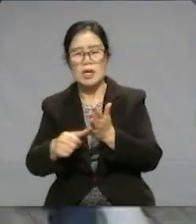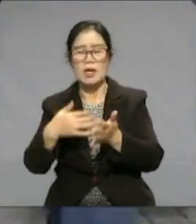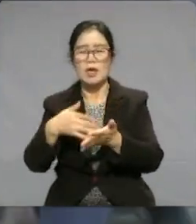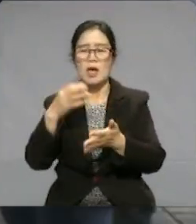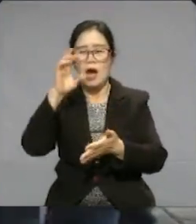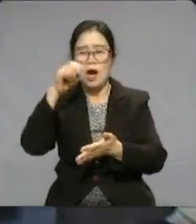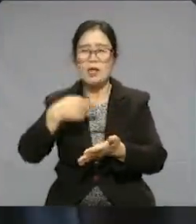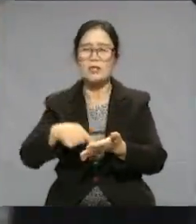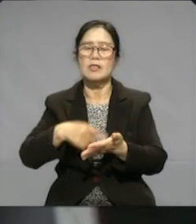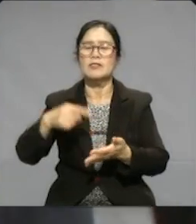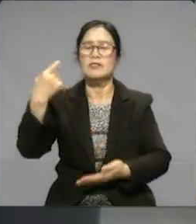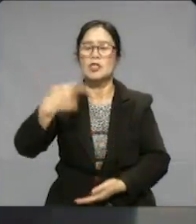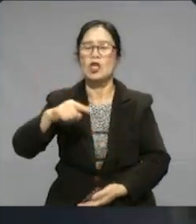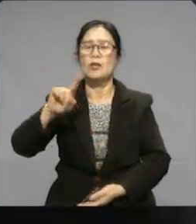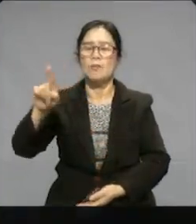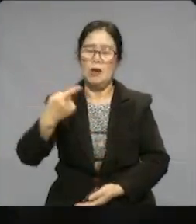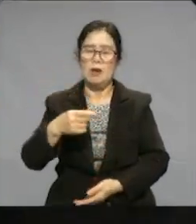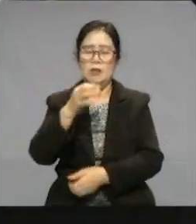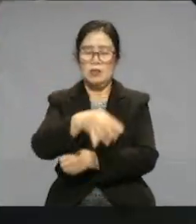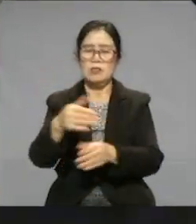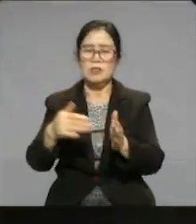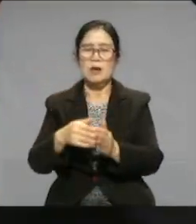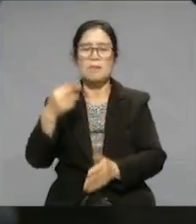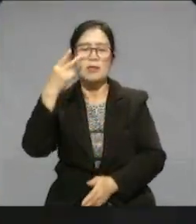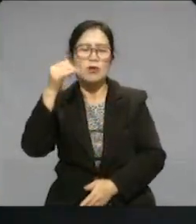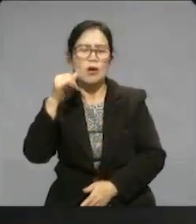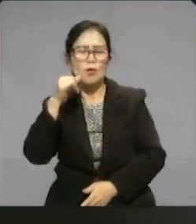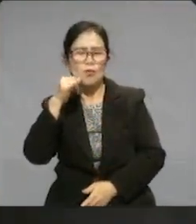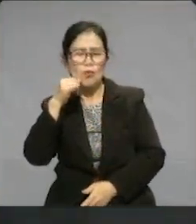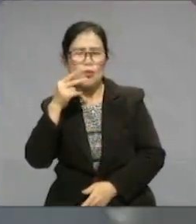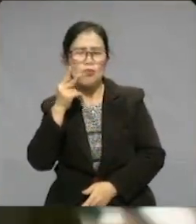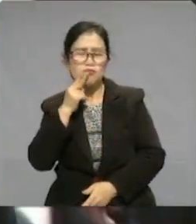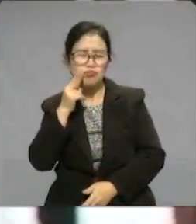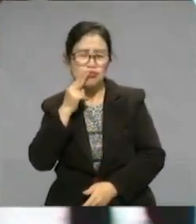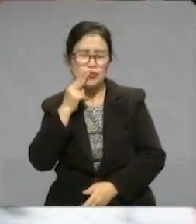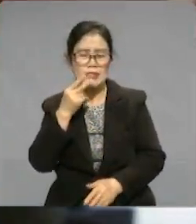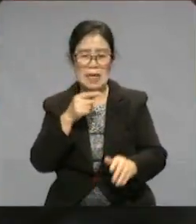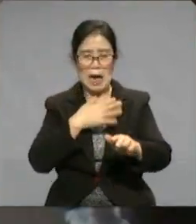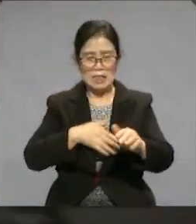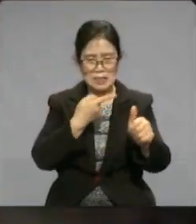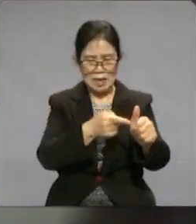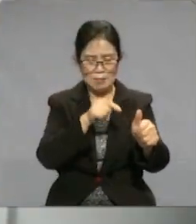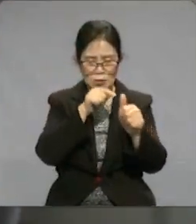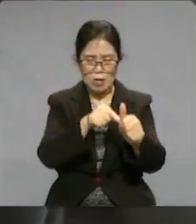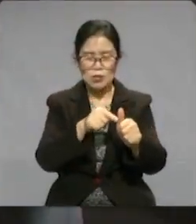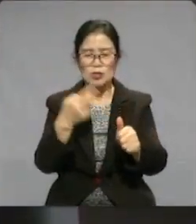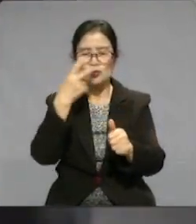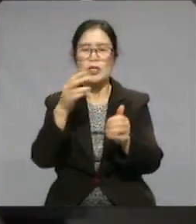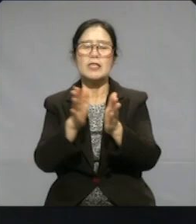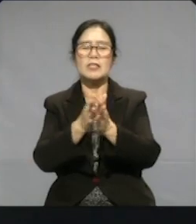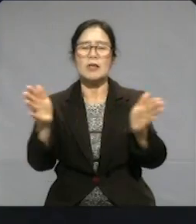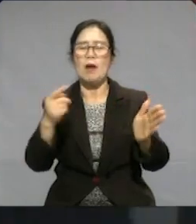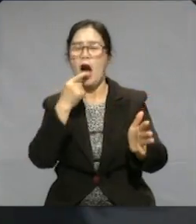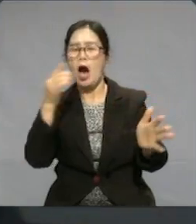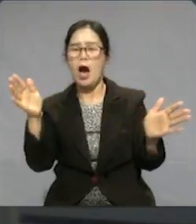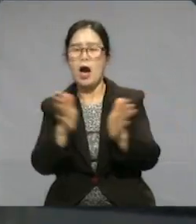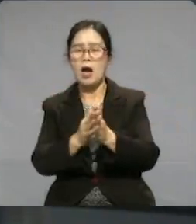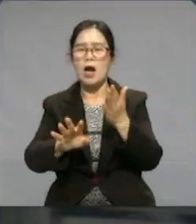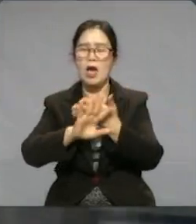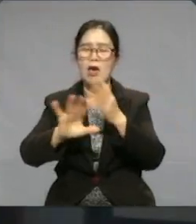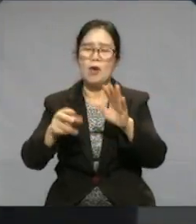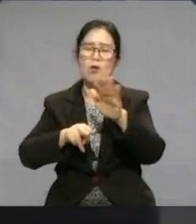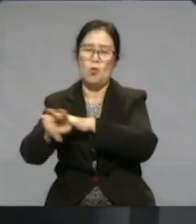받습니다. 미국에서 대마를 피우면서 지인에게 흡연을 강요하거나 수사가 시작되자 공범을